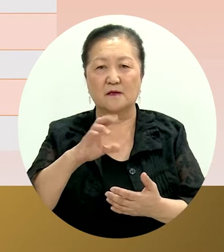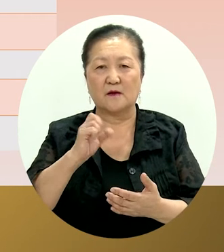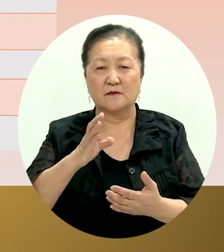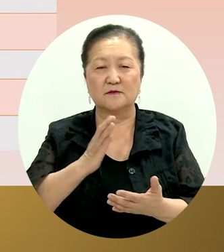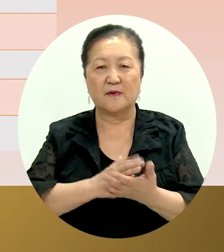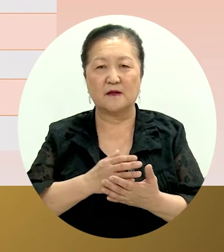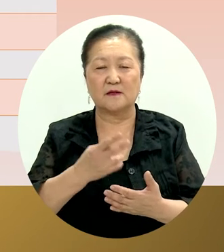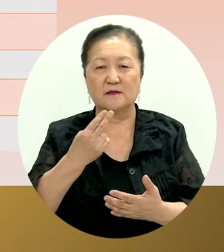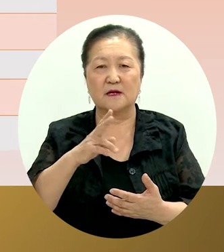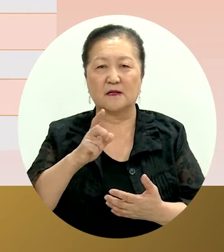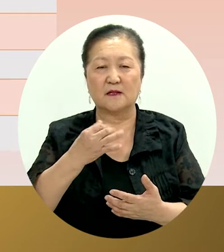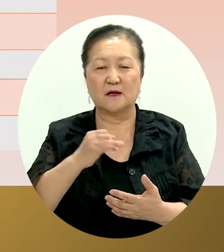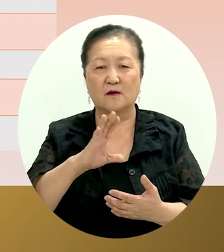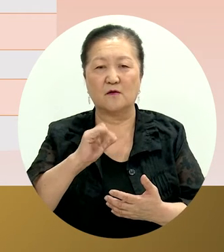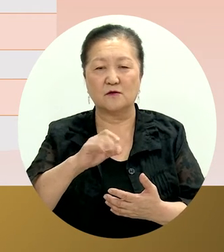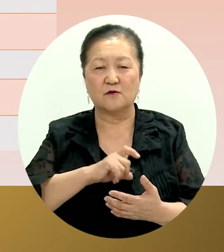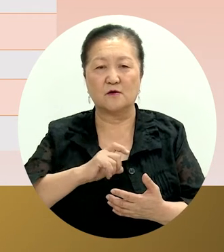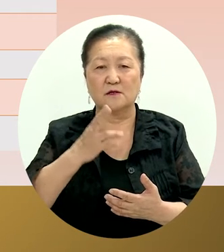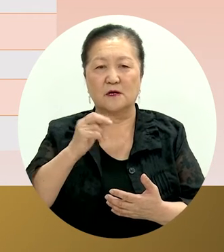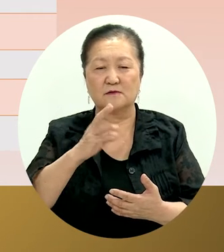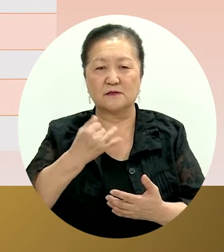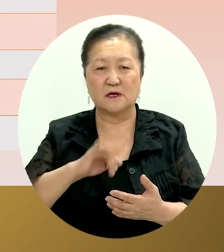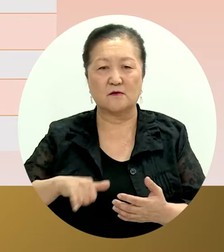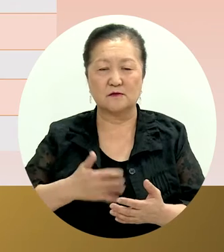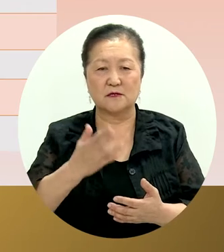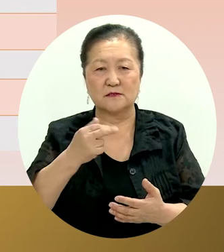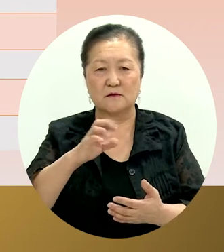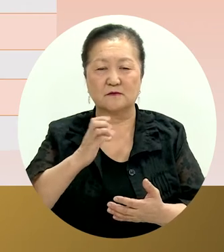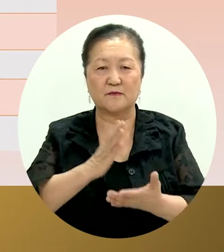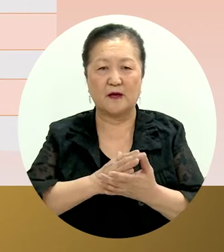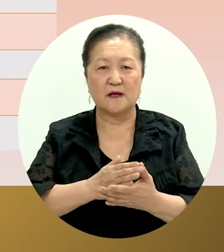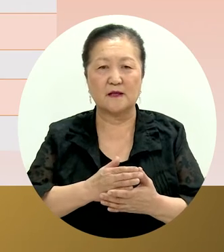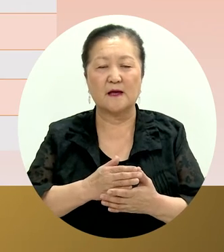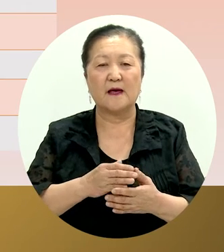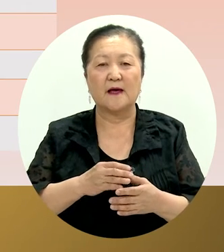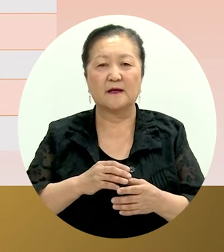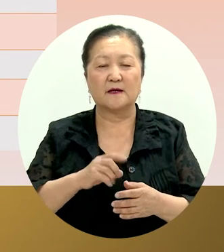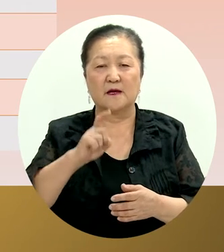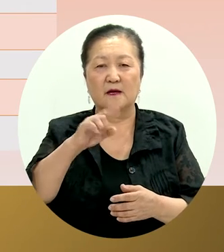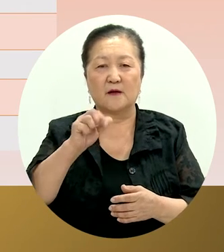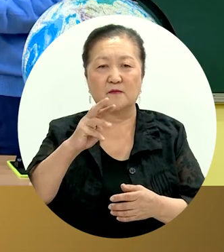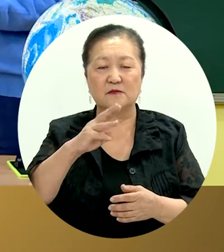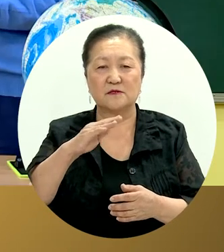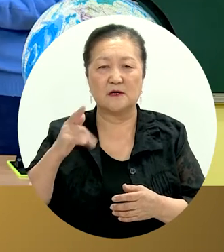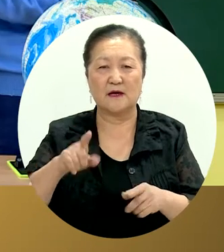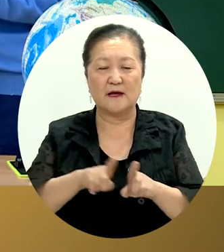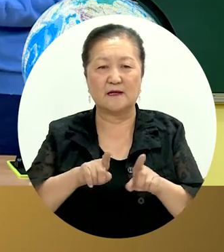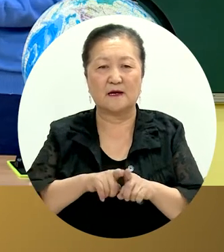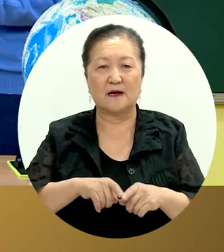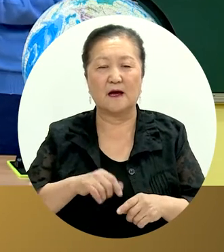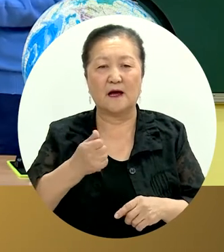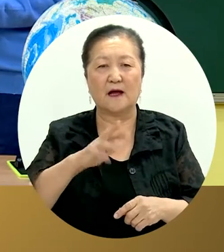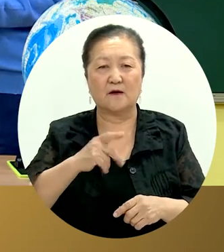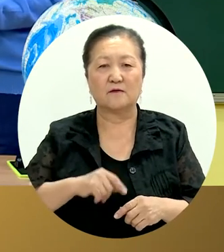мөн далаа усыг оруулахын тулд давс хэрэгтэй. Ижил хэмжээтэй цаас аяах хэрэгтэй байна. За энэ бэлдсэн байна